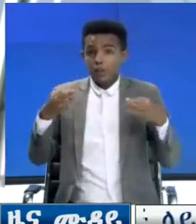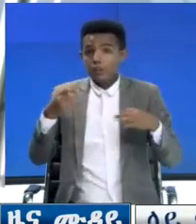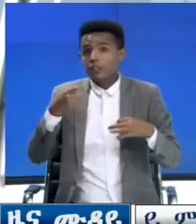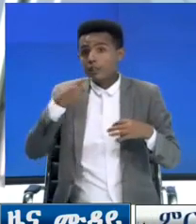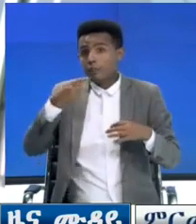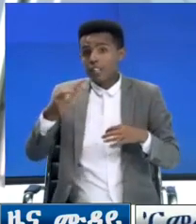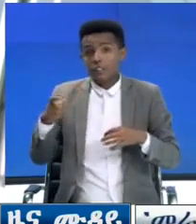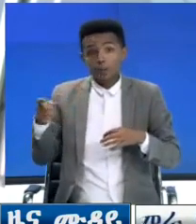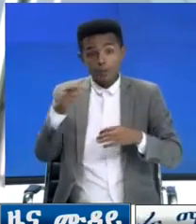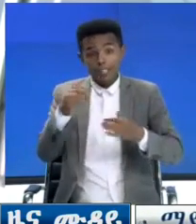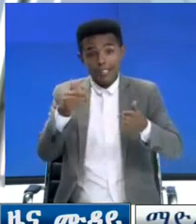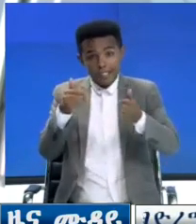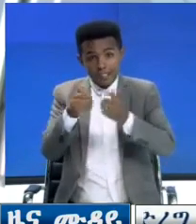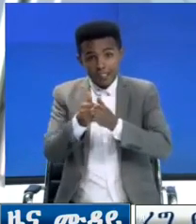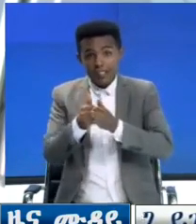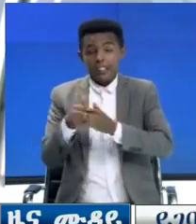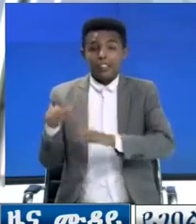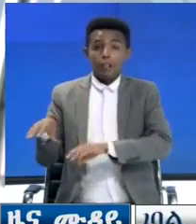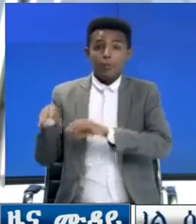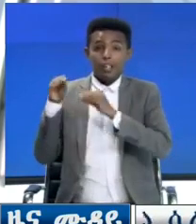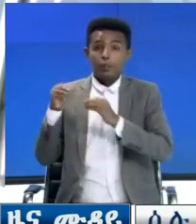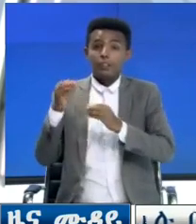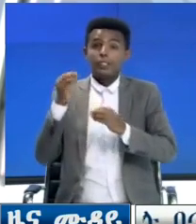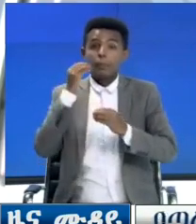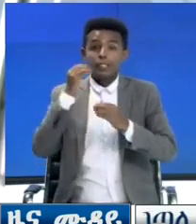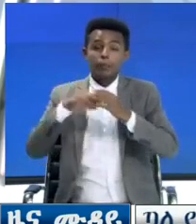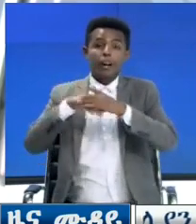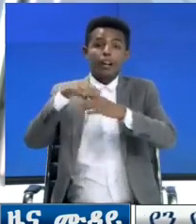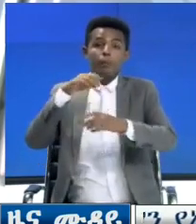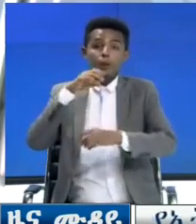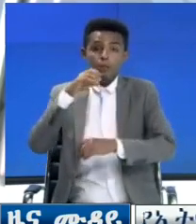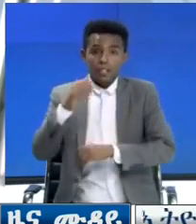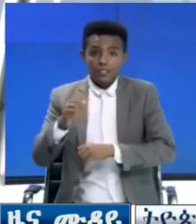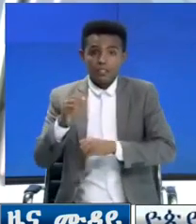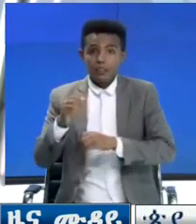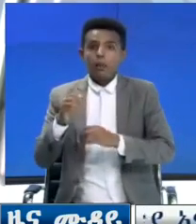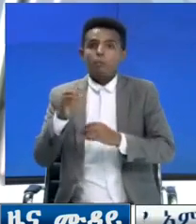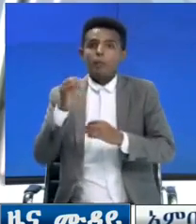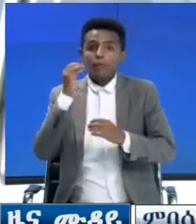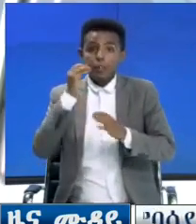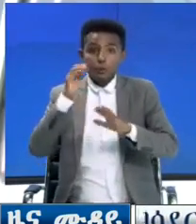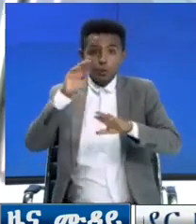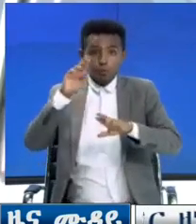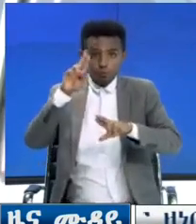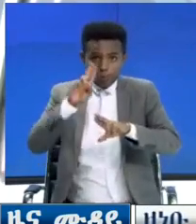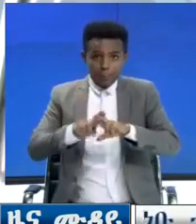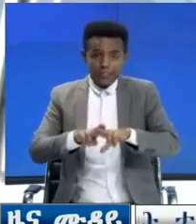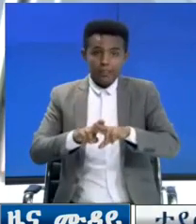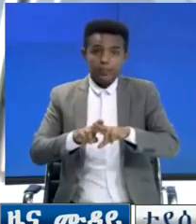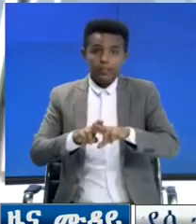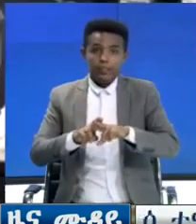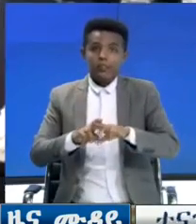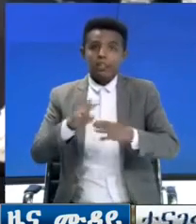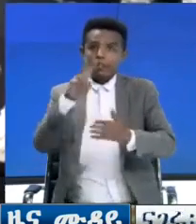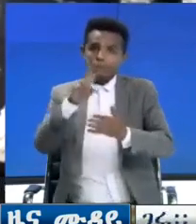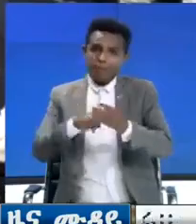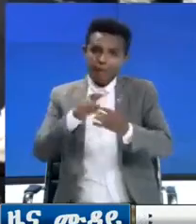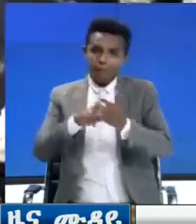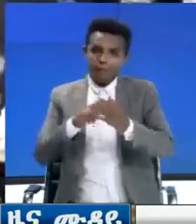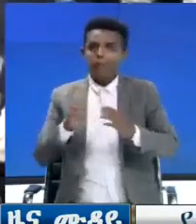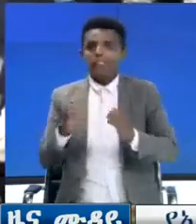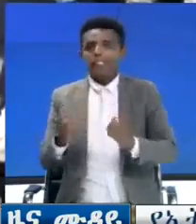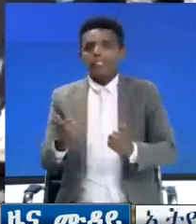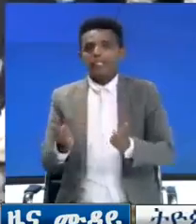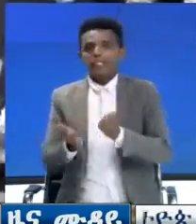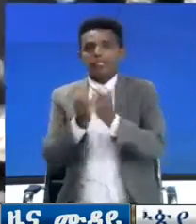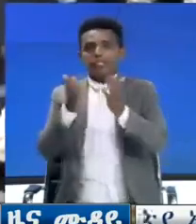እስከሆነ ድረስ ተማሪዎች ከቤት ባለመውጣት በቤት ውስጥ በመቀመጥ በማንበብ